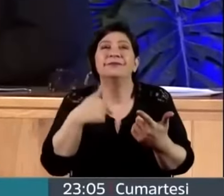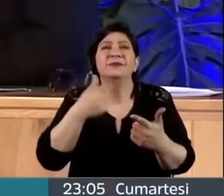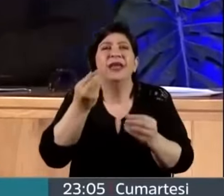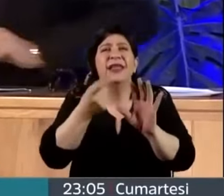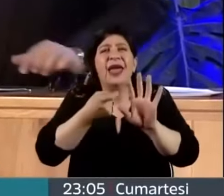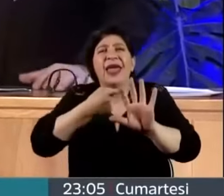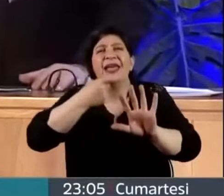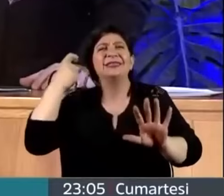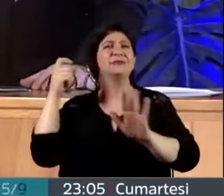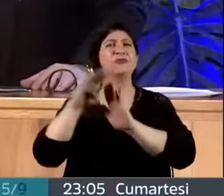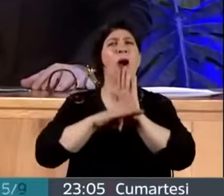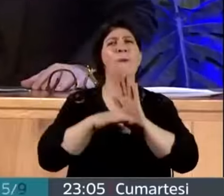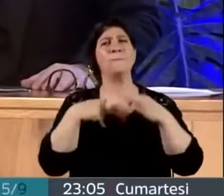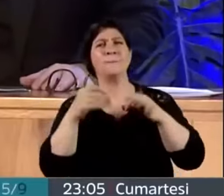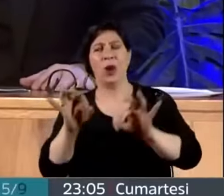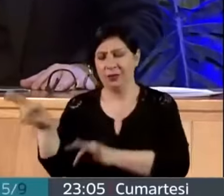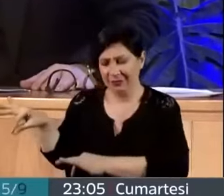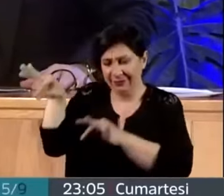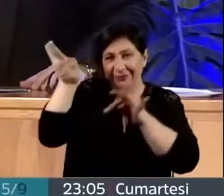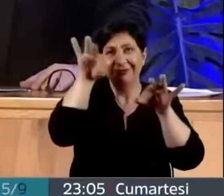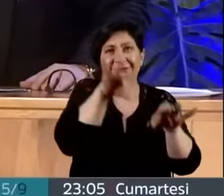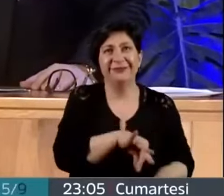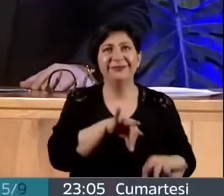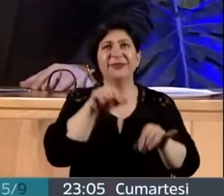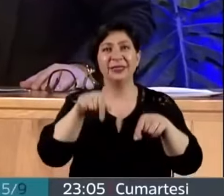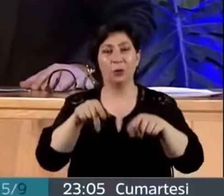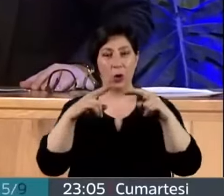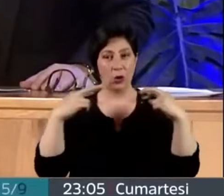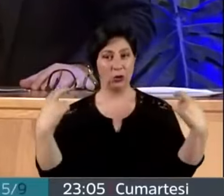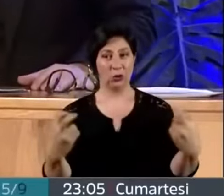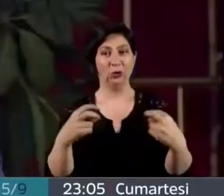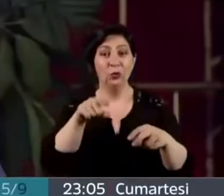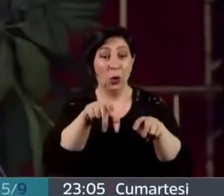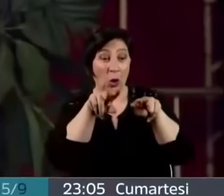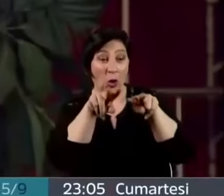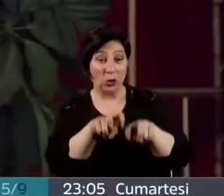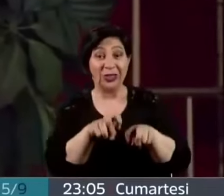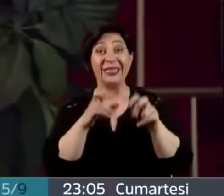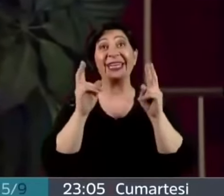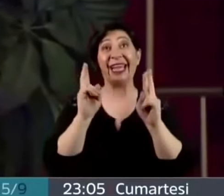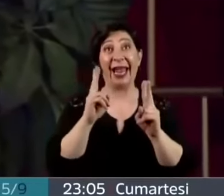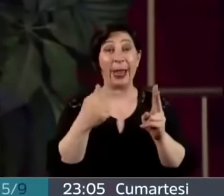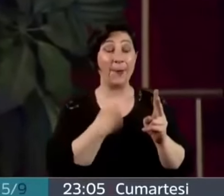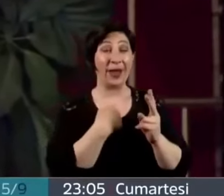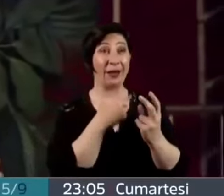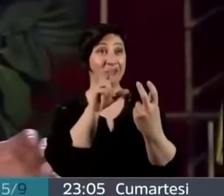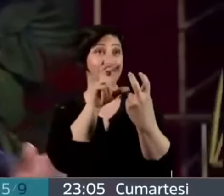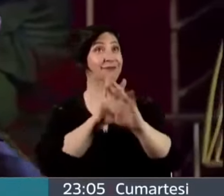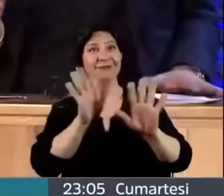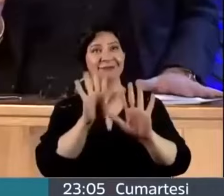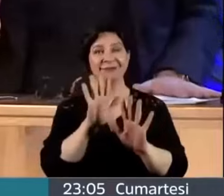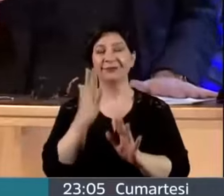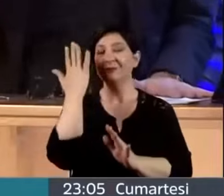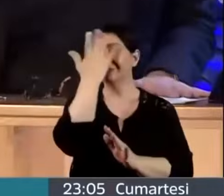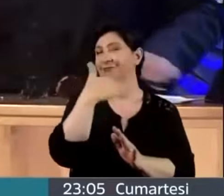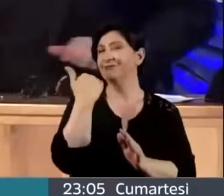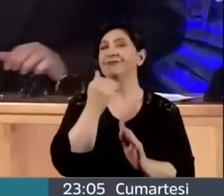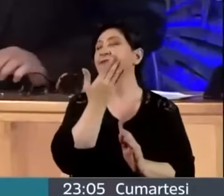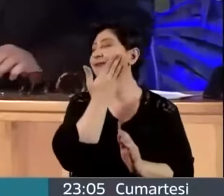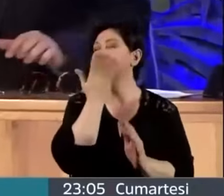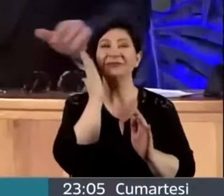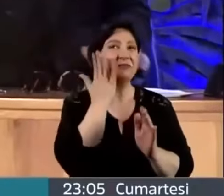en eski formatımız. Bu en eski formatta şimdi oturuyoruz. Burada otururken genelde bana değil, yani hangi profiliniz güzel